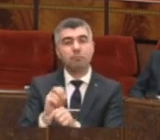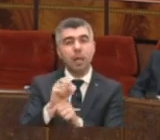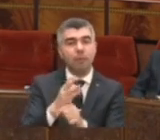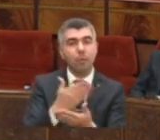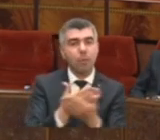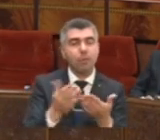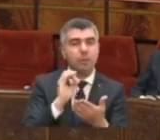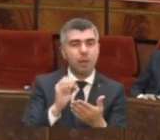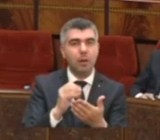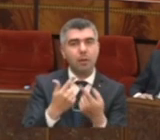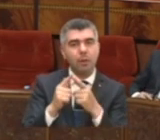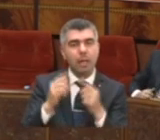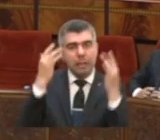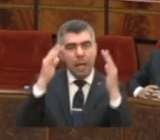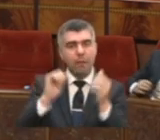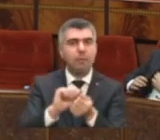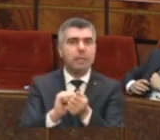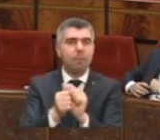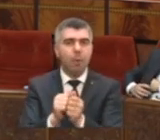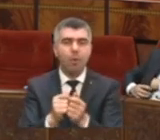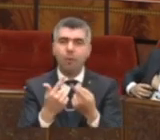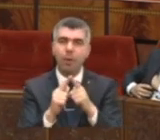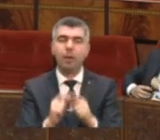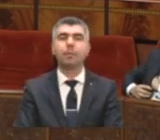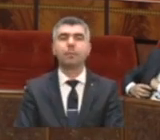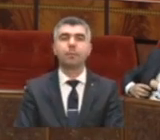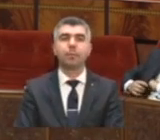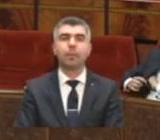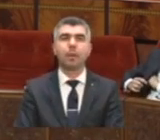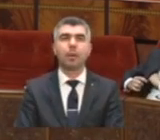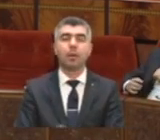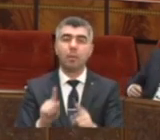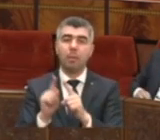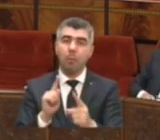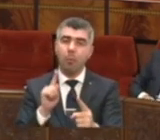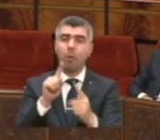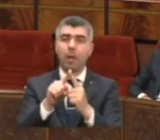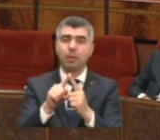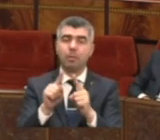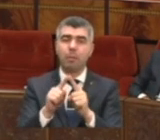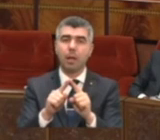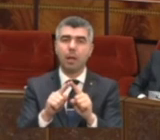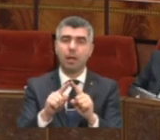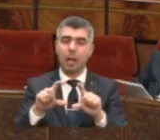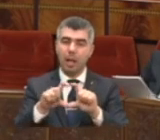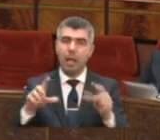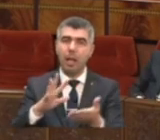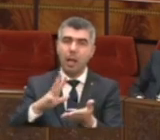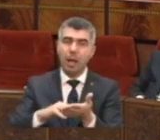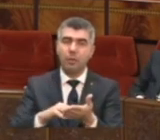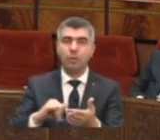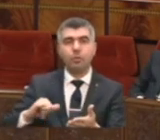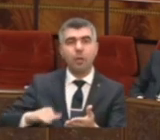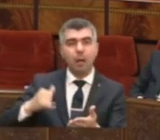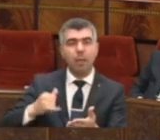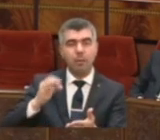ممارسة أنشطتها المختلفة الثقافية الرياضية وغيرها. قلت حاليا لأن مباشرة فاش غنخرجوا بطاقة شباب، إلا وأن أي شاب ماشي لابد يكون